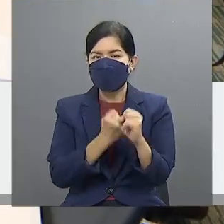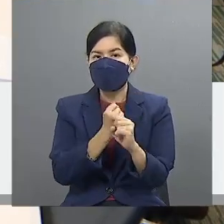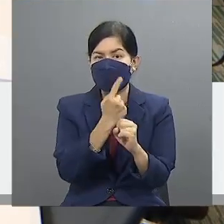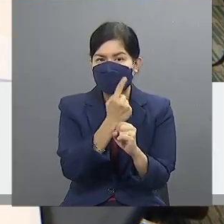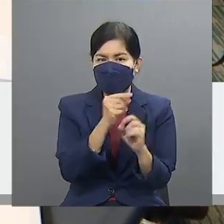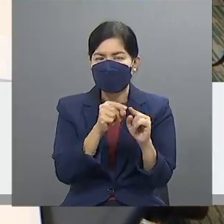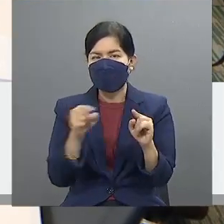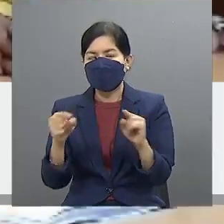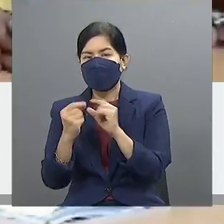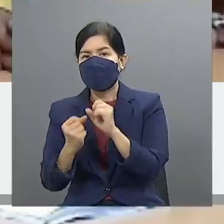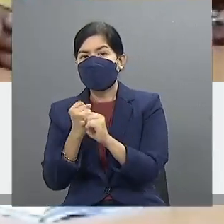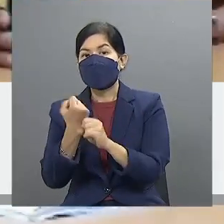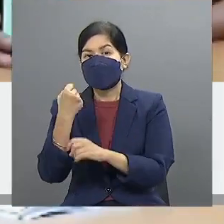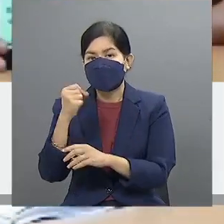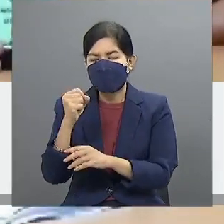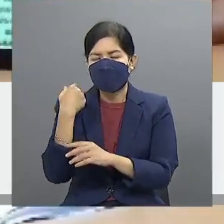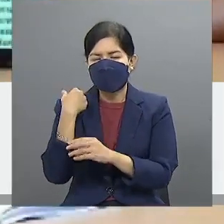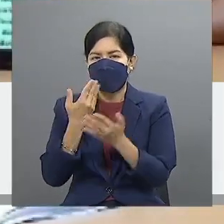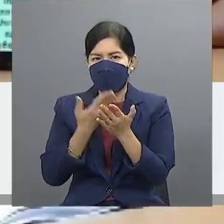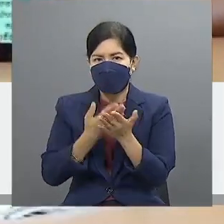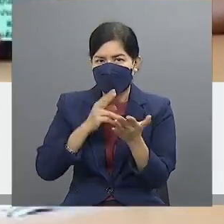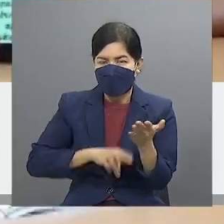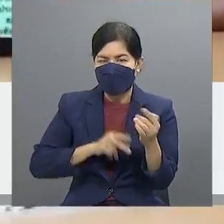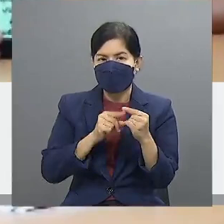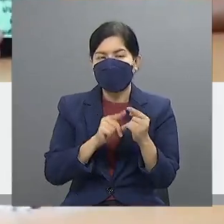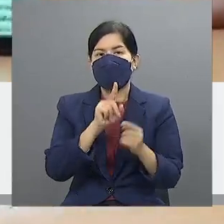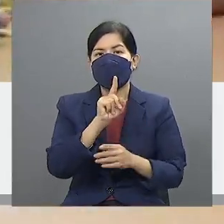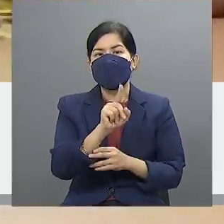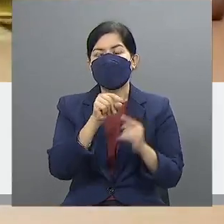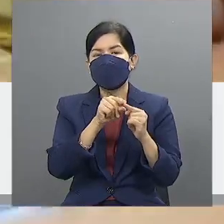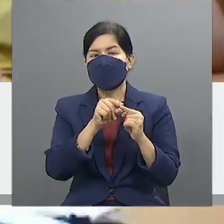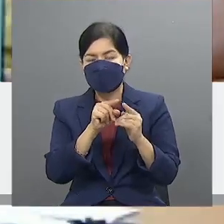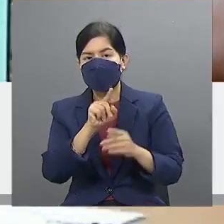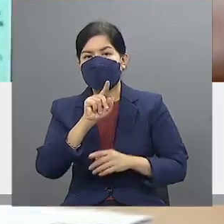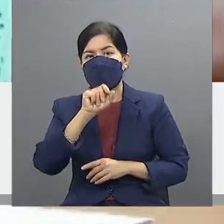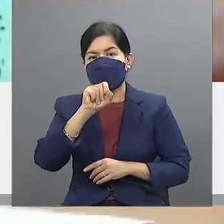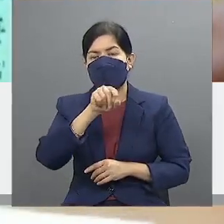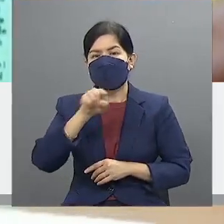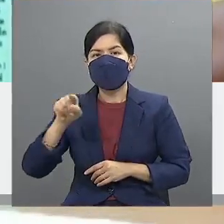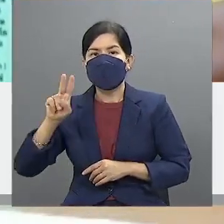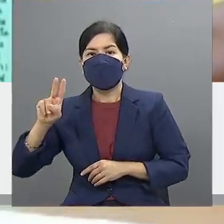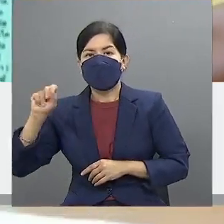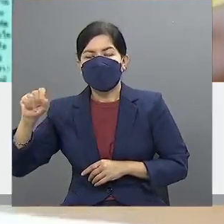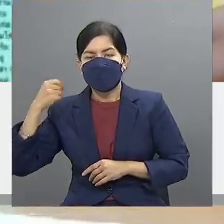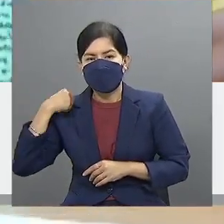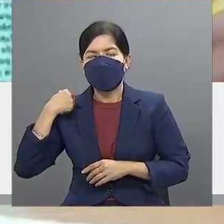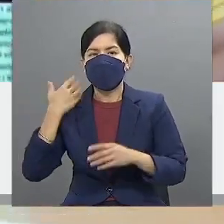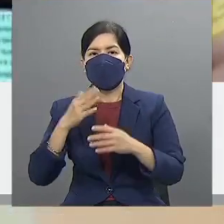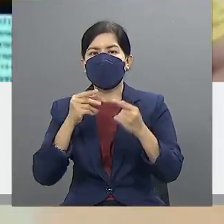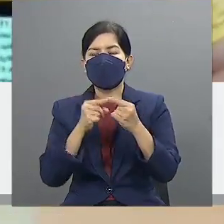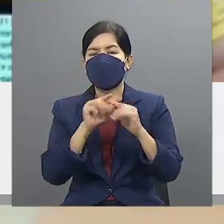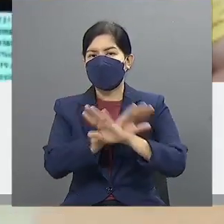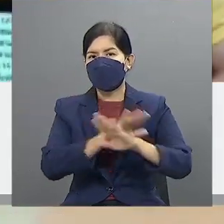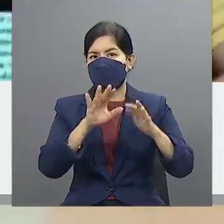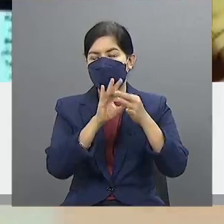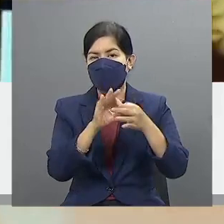ง 200,000 บาทและให้ศาลสั่งเพิกถอนสิทธิ์เลือกตั้งมีกำหนด20ปีนะคะส่วนที่น